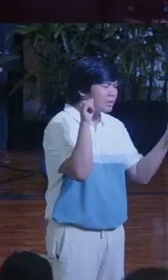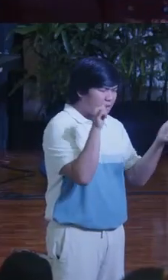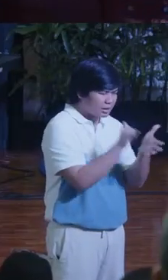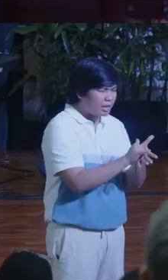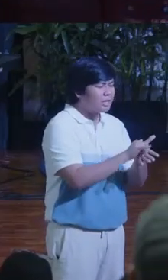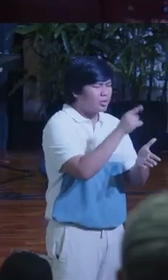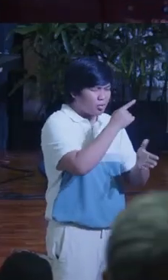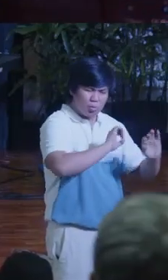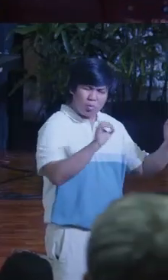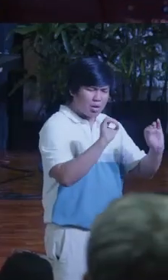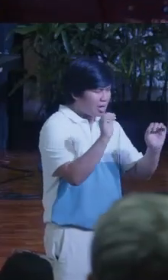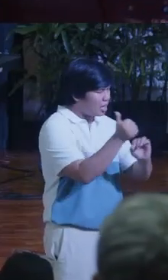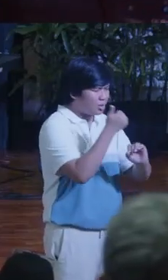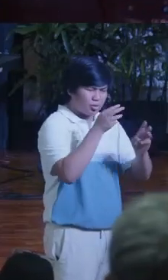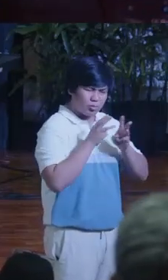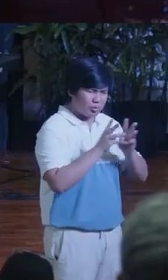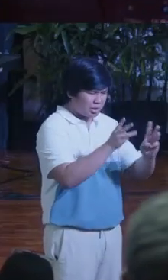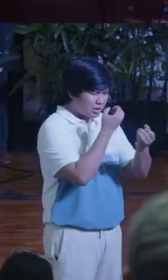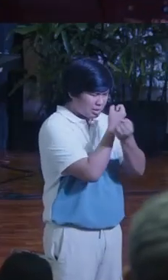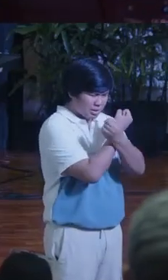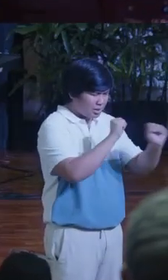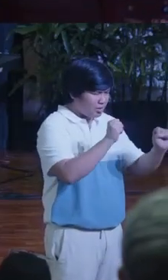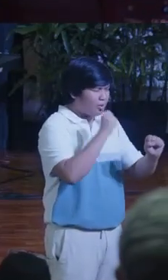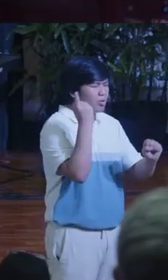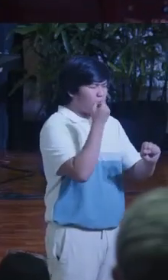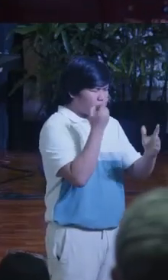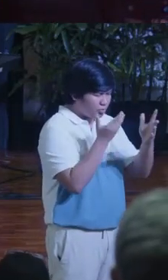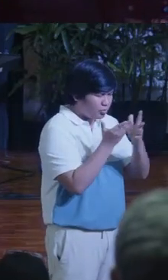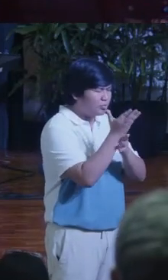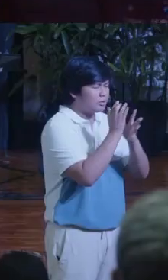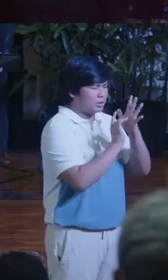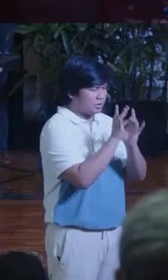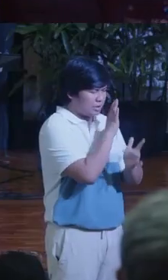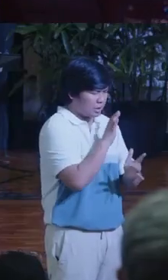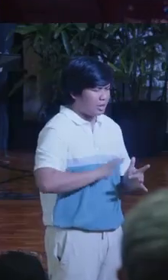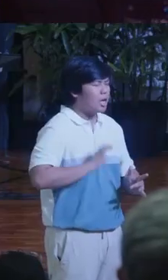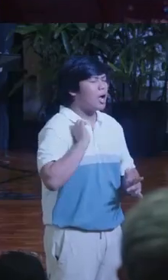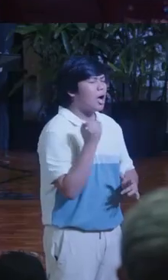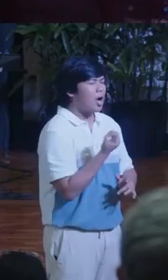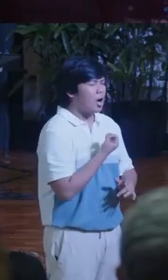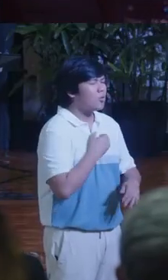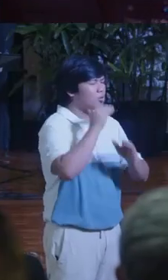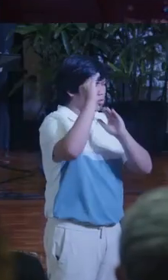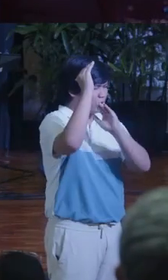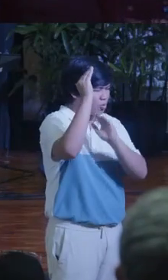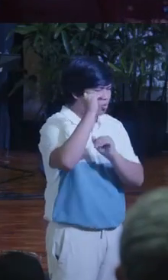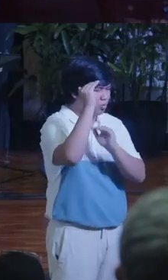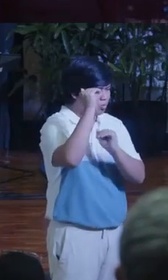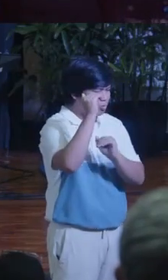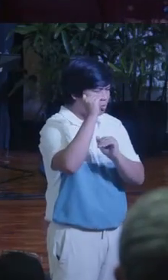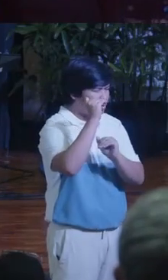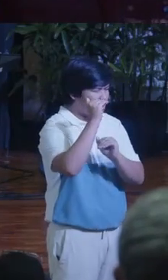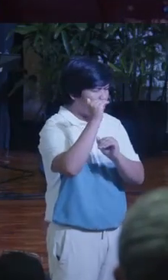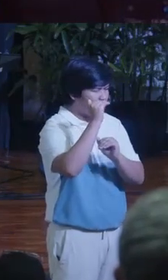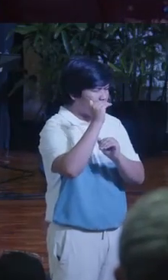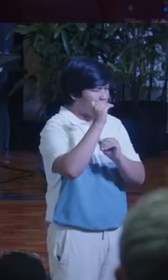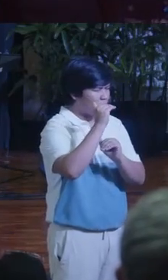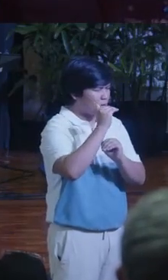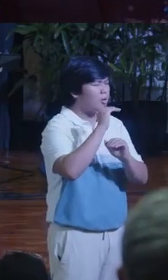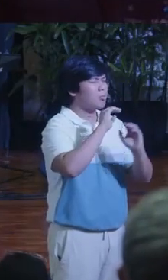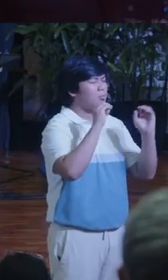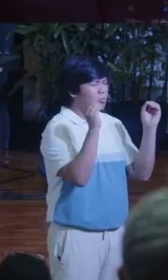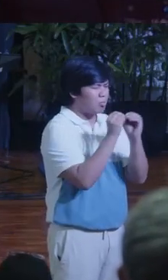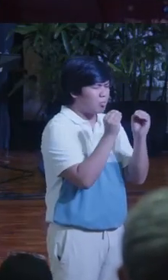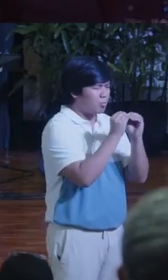ng kaligtasan kay Kristo Jesus. Ang dalangin namin, Panginoon, ay ilapit niyo pa sila sa